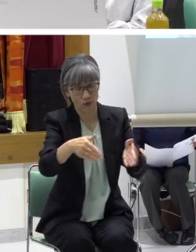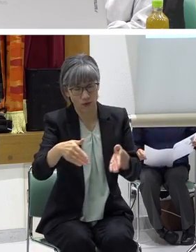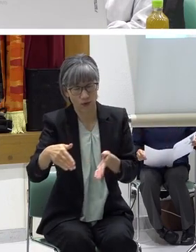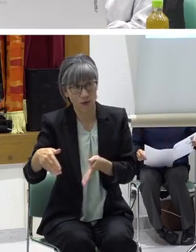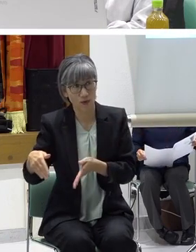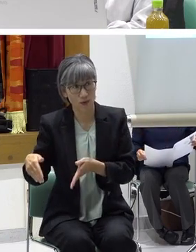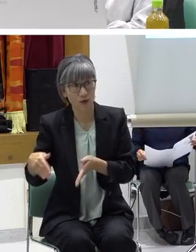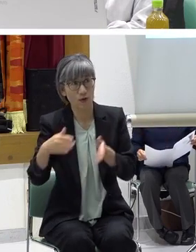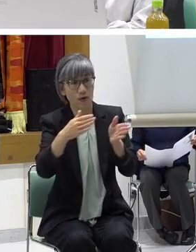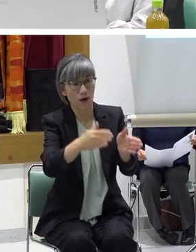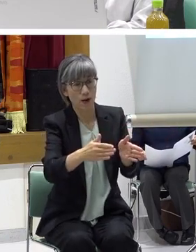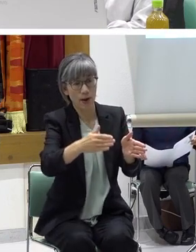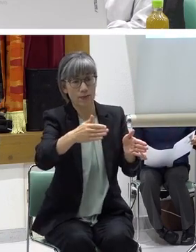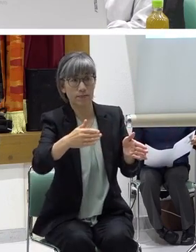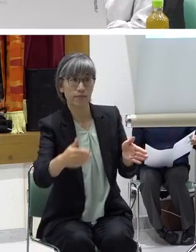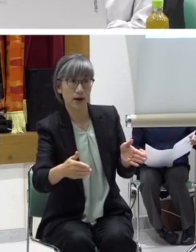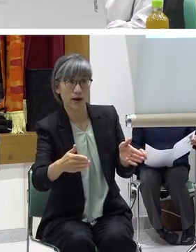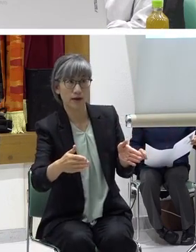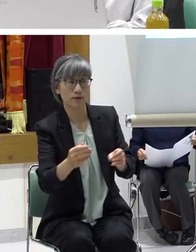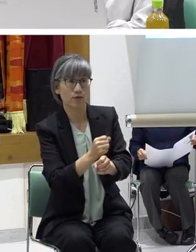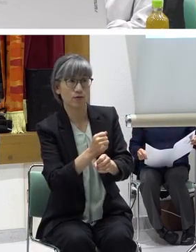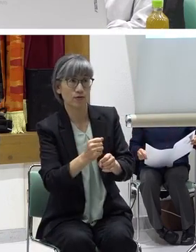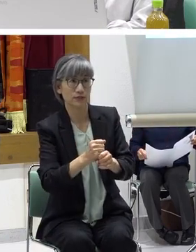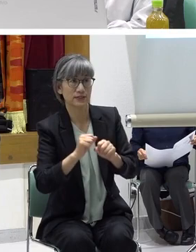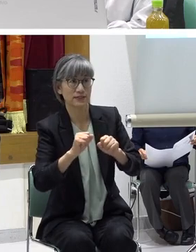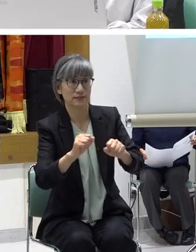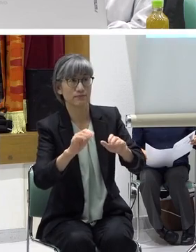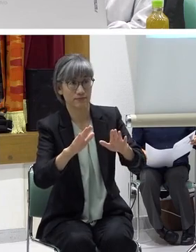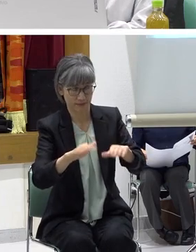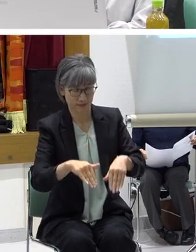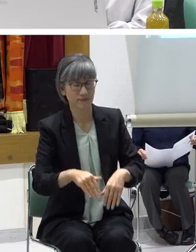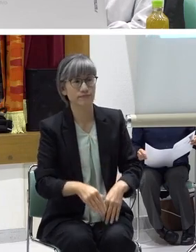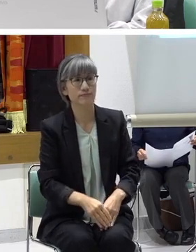幅が広げられる工事が行われてきました。